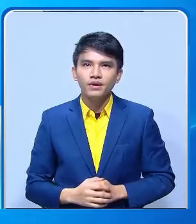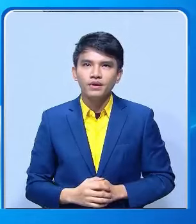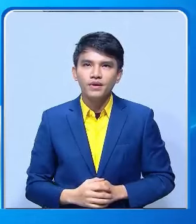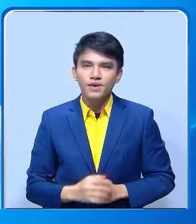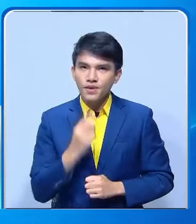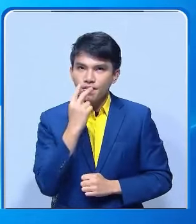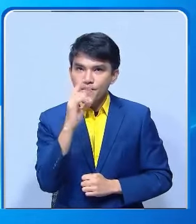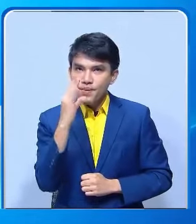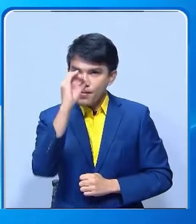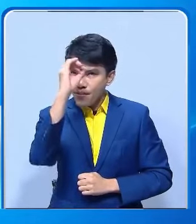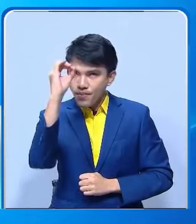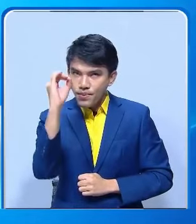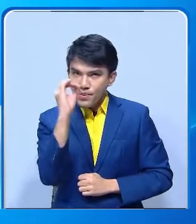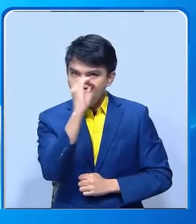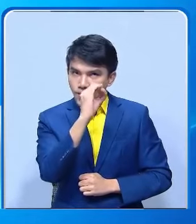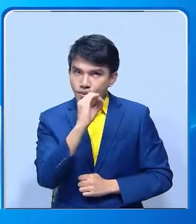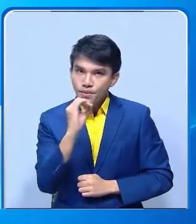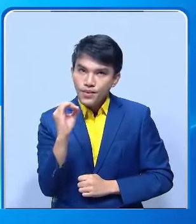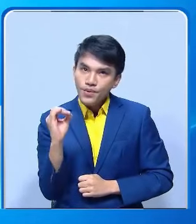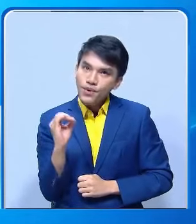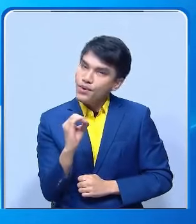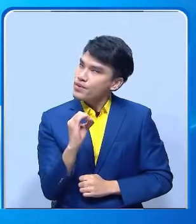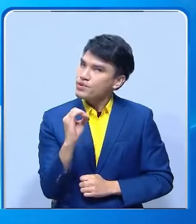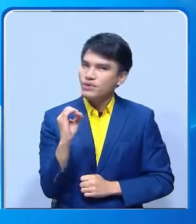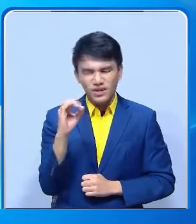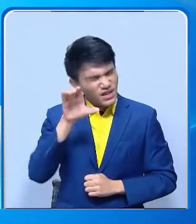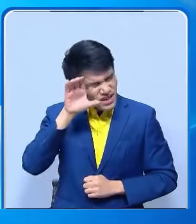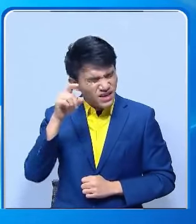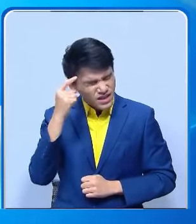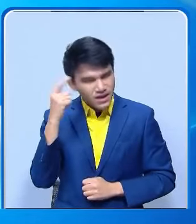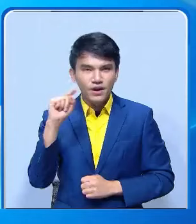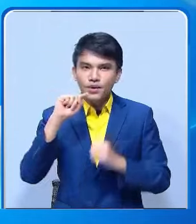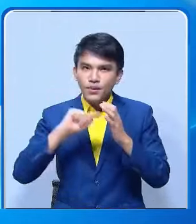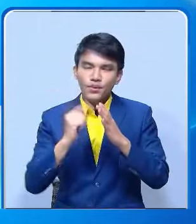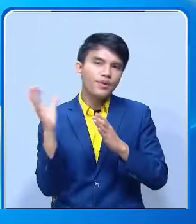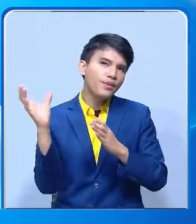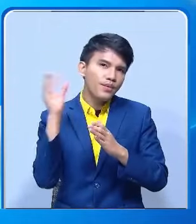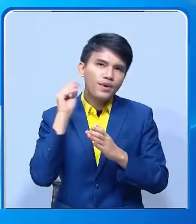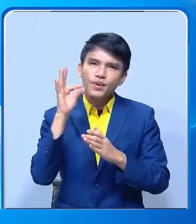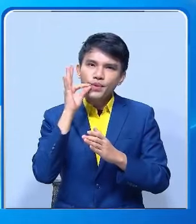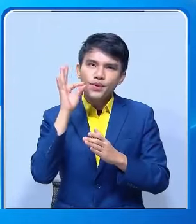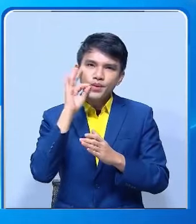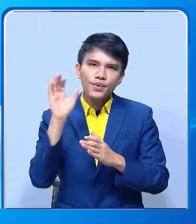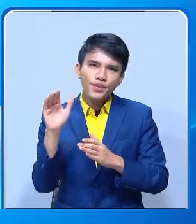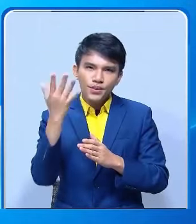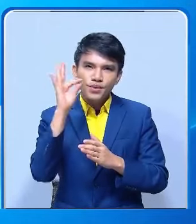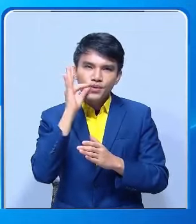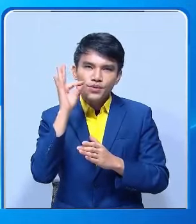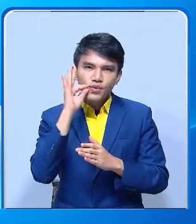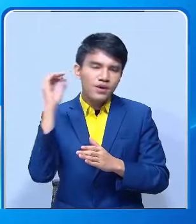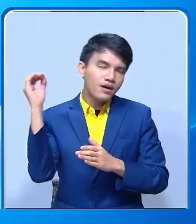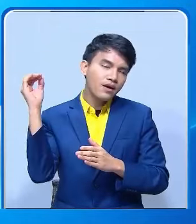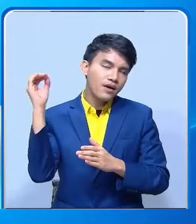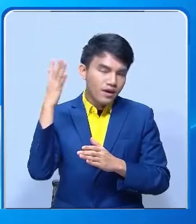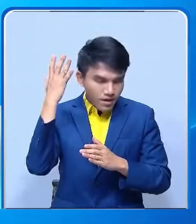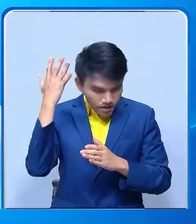ไฟลูกนี้ได้อย่างไรนายธีรพงษ์เจ้าของบ้านก็เลยเชื่อว่าเอ๊ะตอนแรกได้ยินเป็นเสียงแมวก่อนเมียวดังขึ้นมาเ